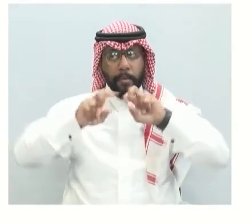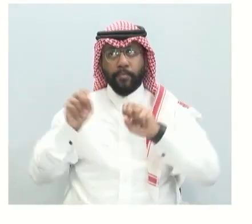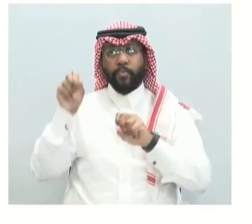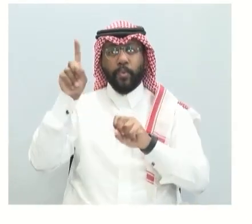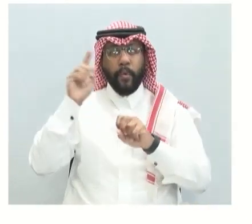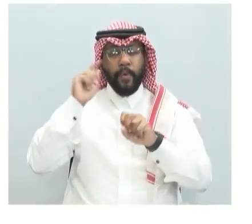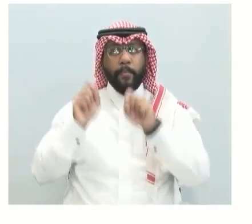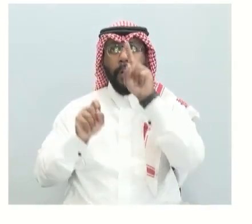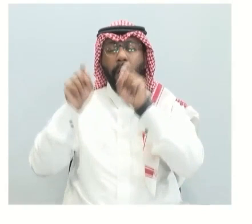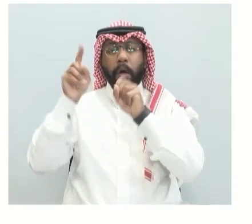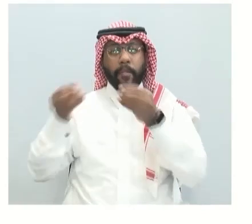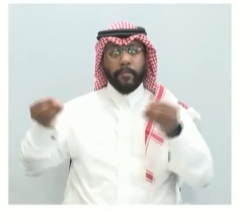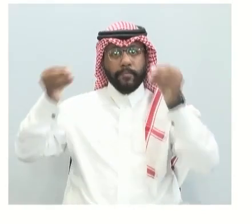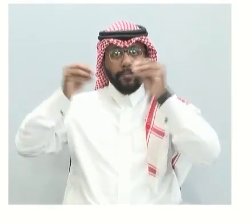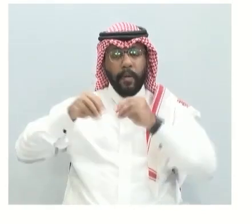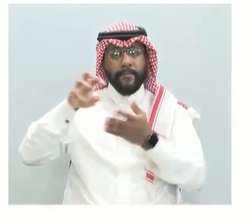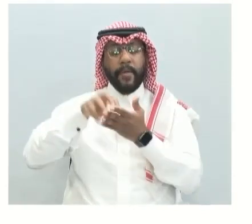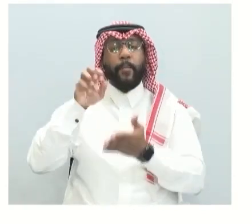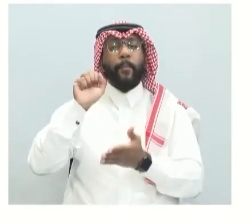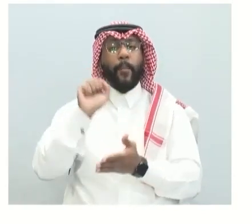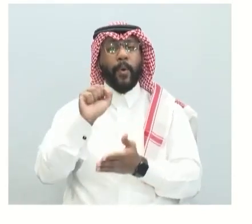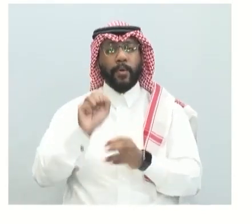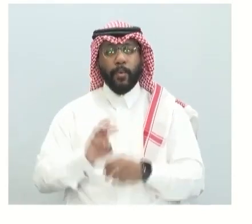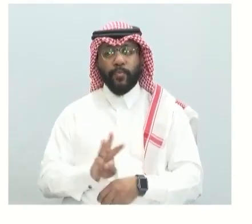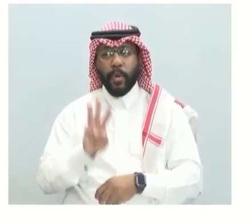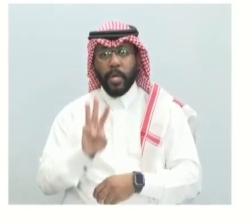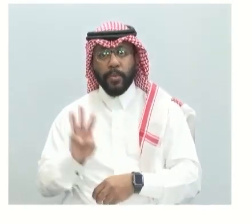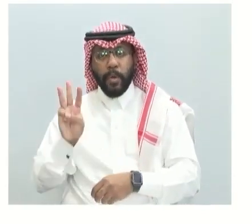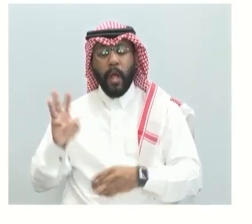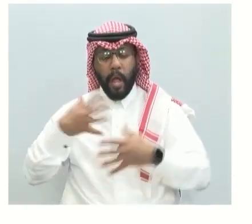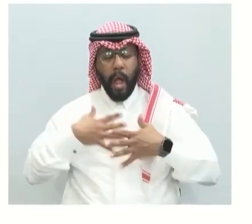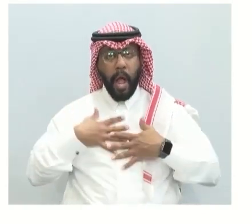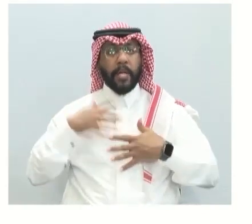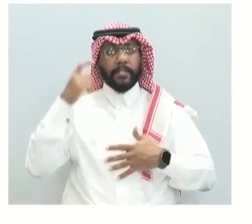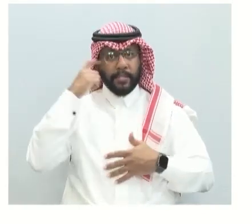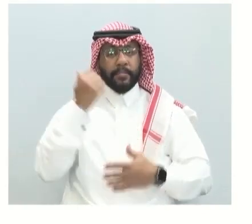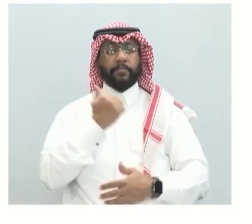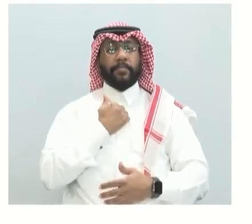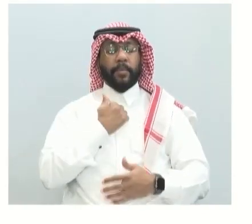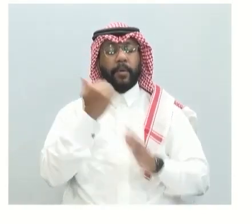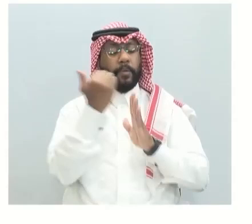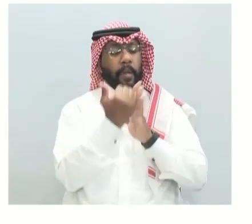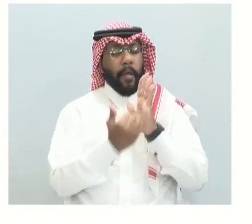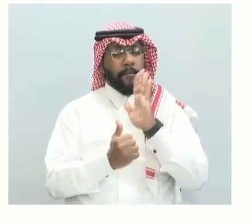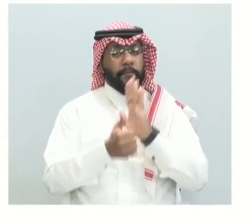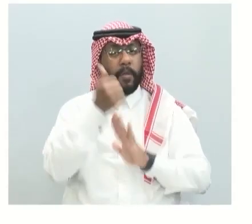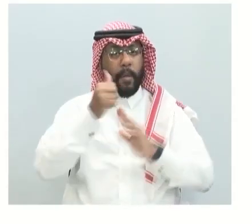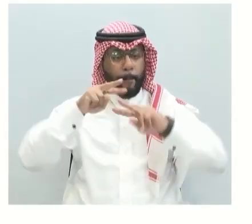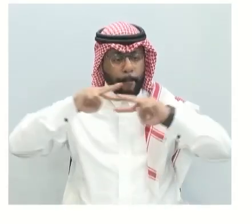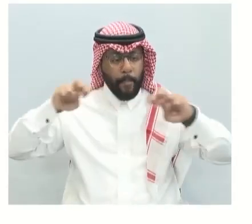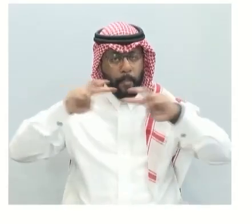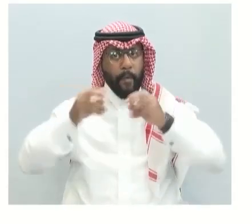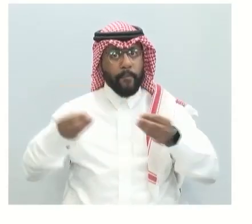باضافه موقع الكتروني الى قائمه المواقع المفضله الخاصه بنا وايضا استخدمنا الميزات المتقدمه المحركات البحث